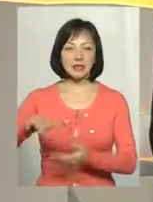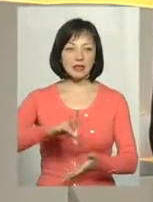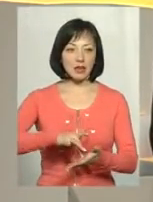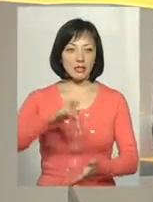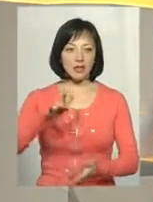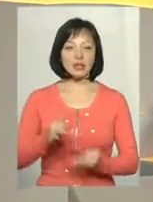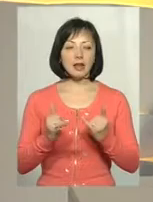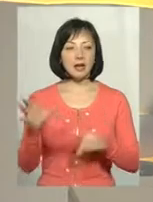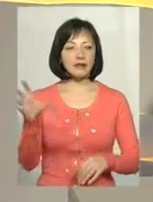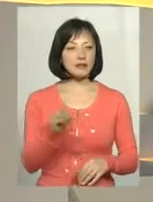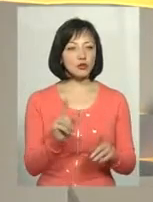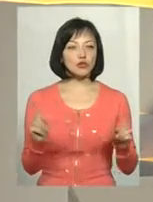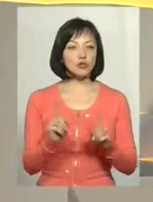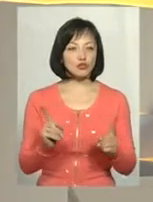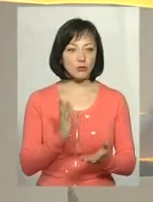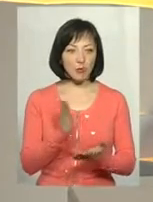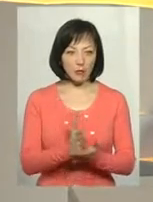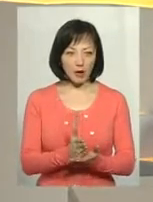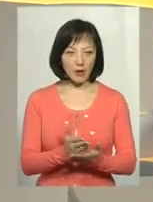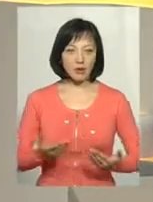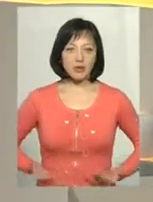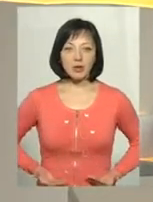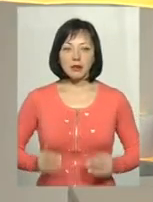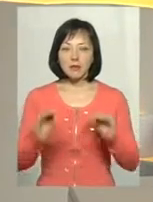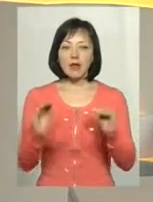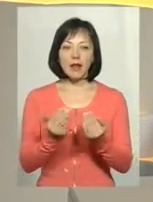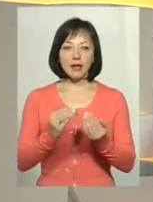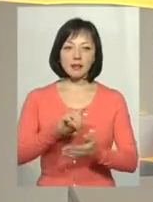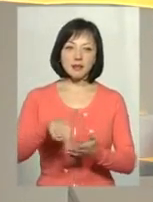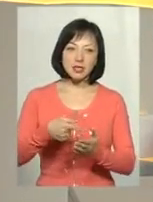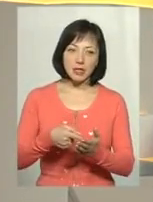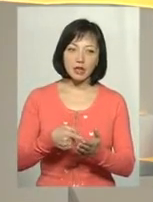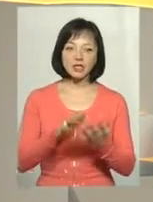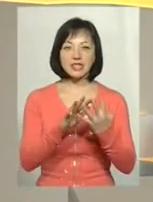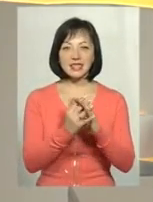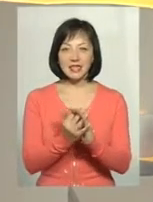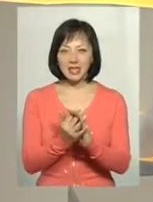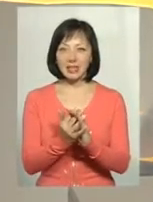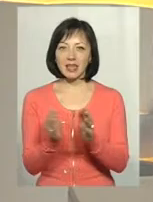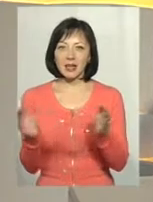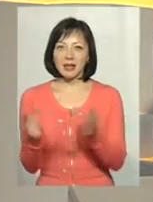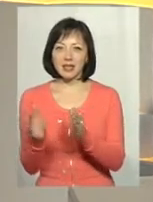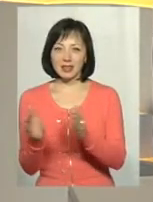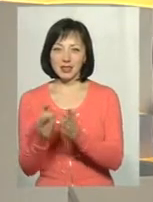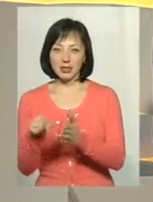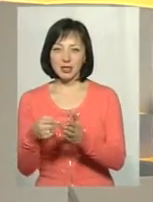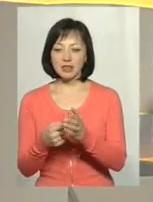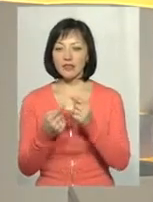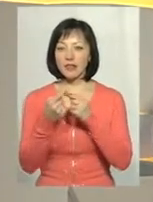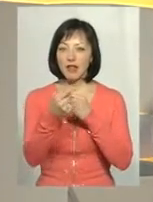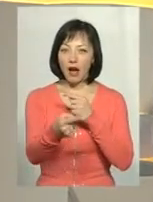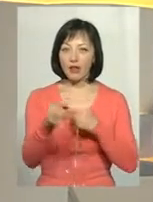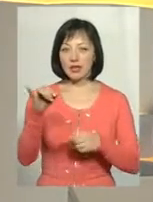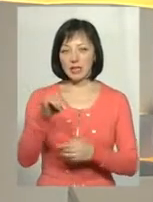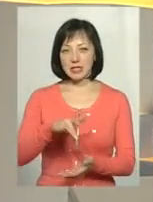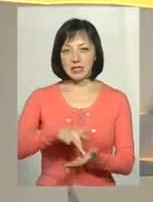кожного. Що отримали мешканці невеличких містечок, сіл та селищ, віддалених і центральних,